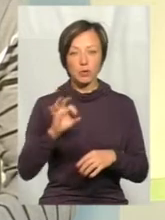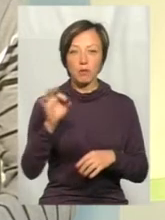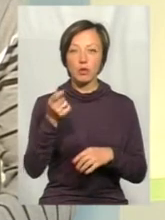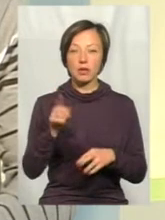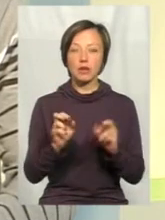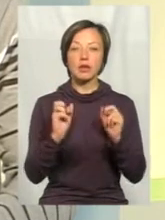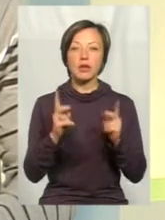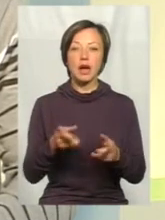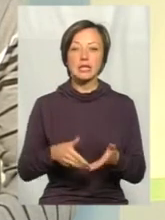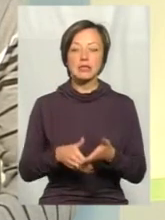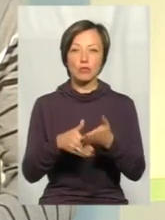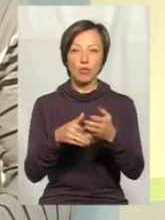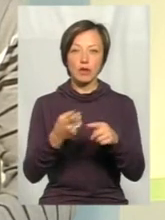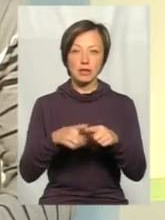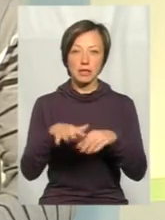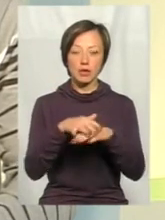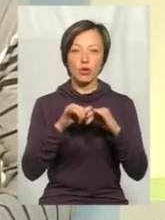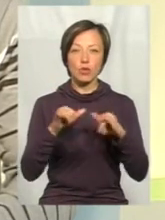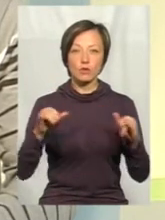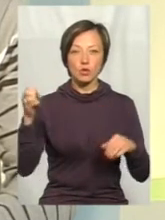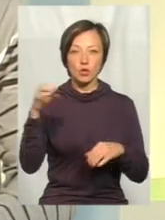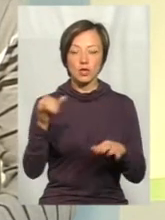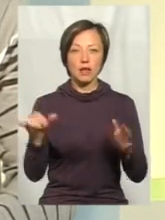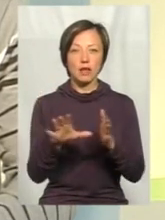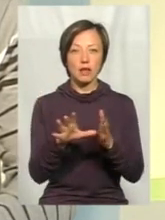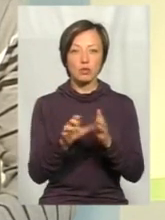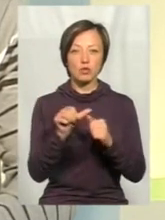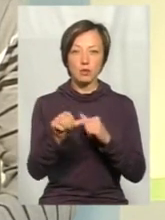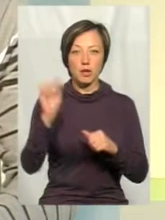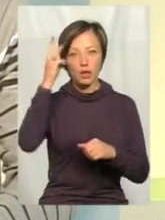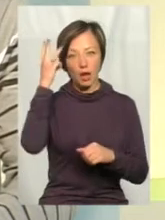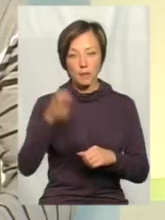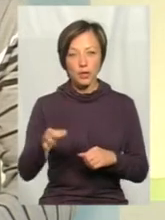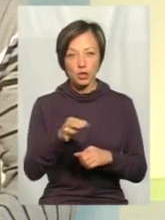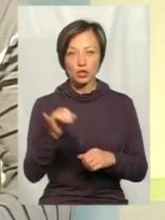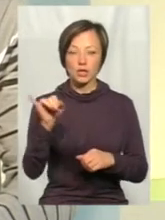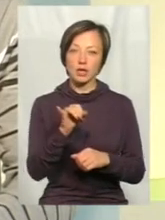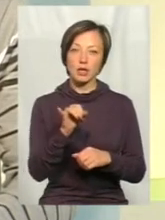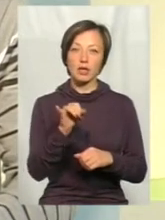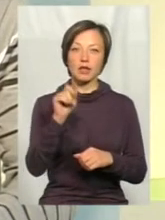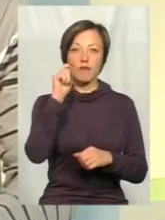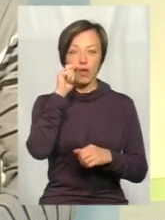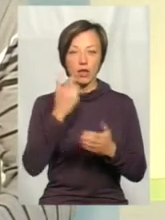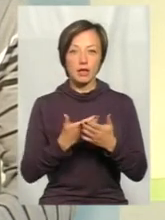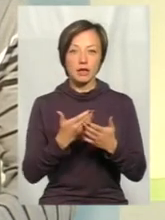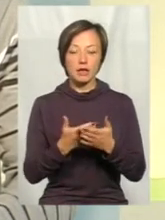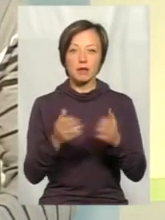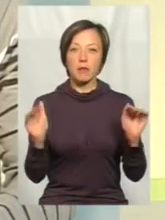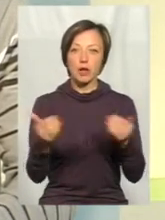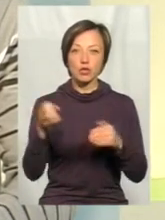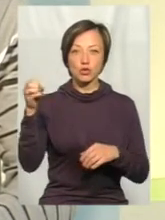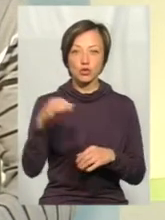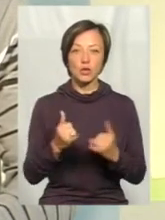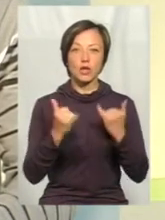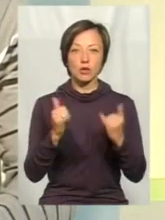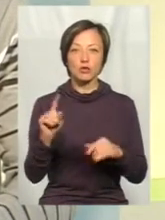яким чином стимулювати цей ринок і розвиток сонячної енергетики, зокрема, і на Хмельниччині, і на там, Волині, тобто там, де менше сонця, для того,